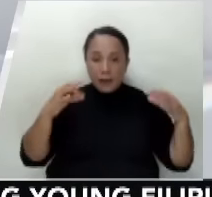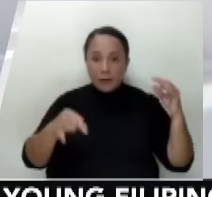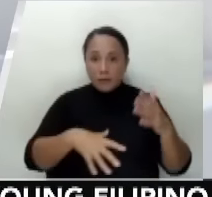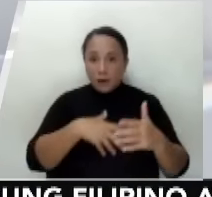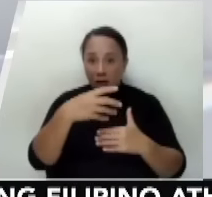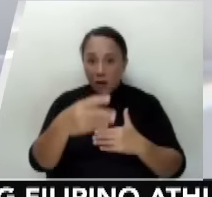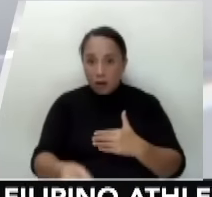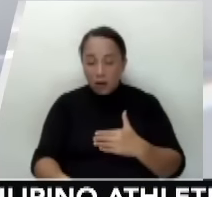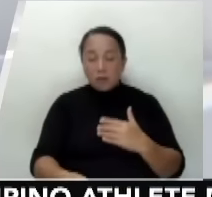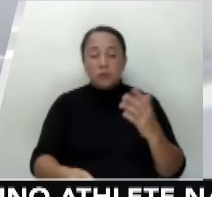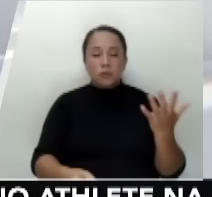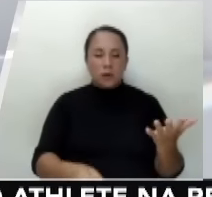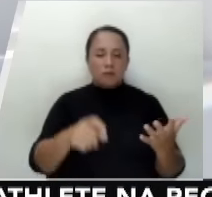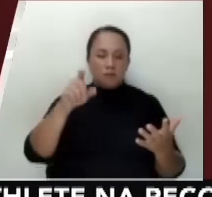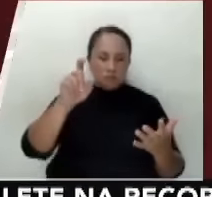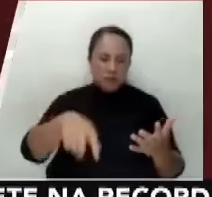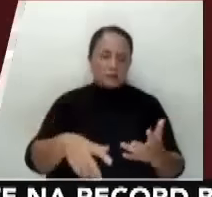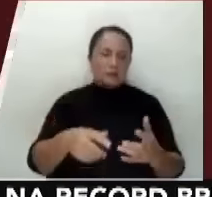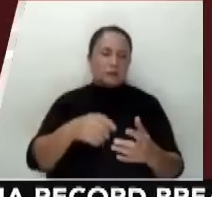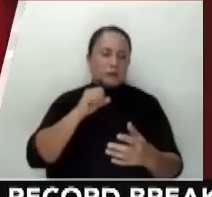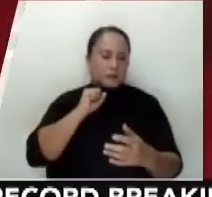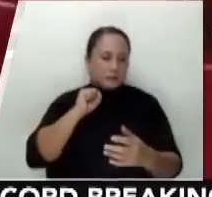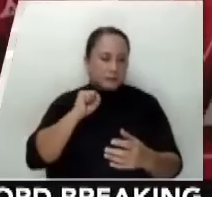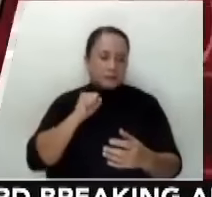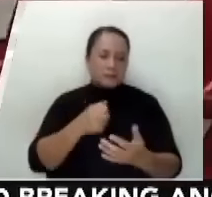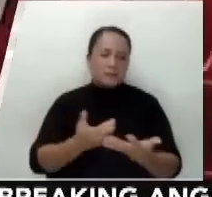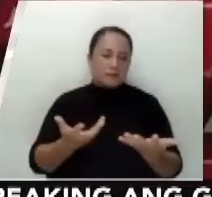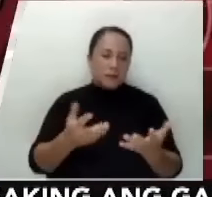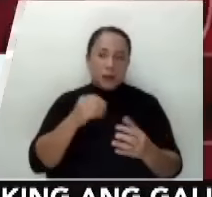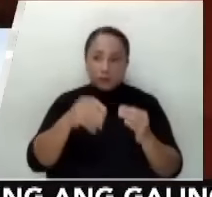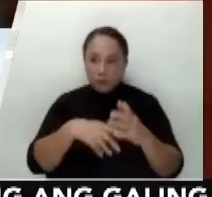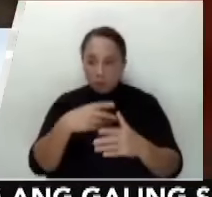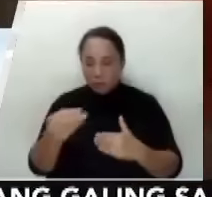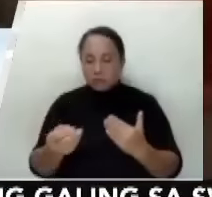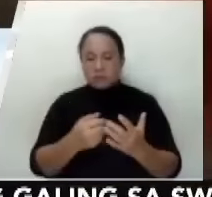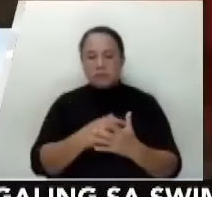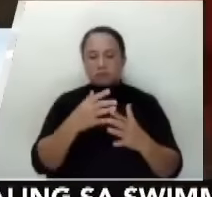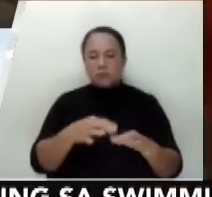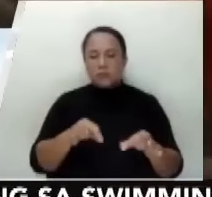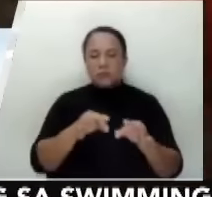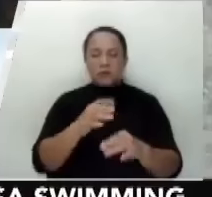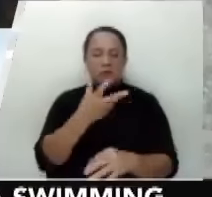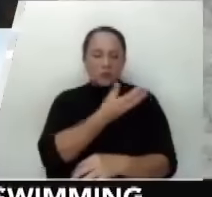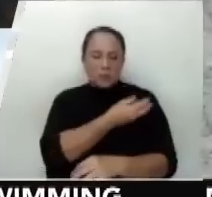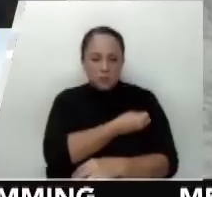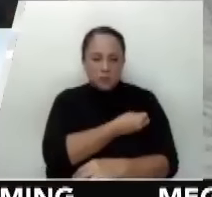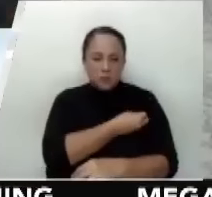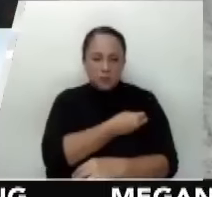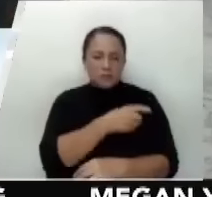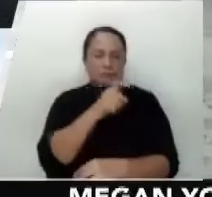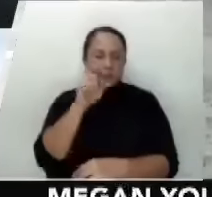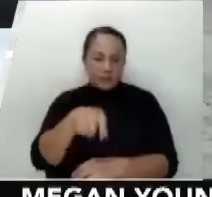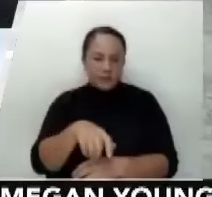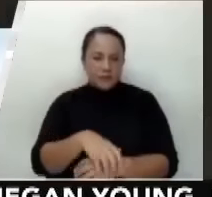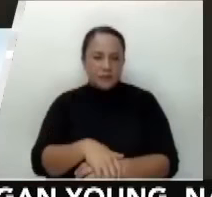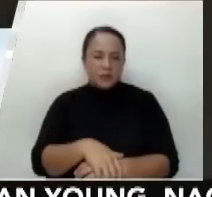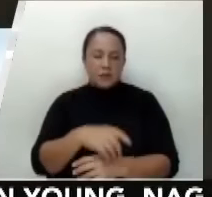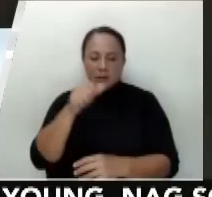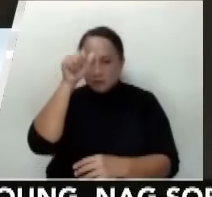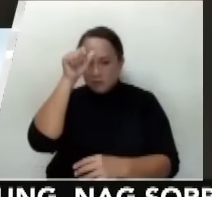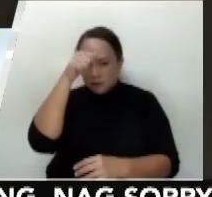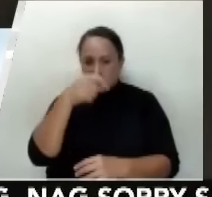ay dapat nakatali or nakaleash. Mahalaga rin ang pagtiyak na bakunado sila kontra rabies. Nagpaalala rin ang mga